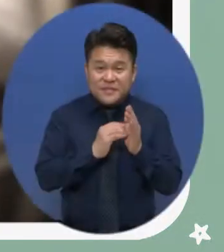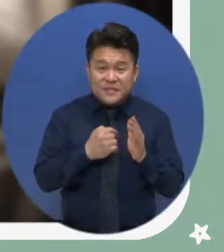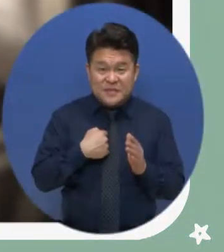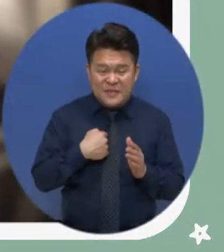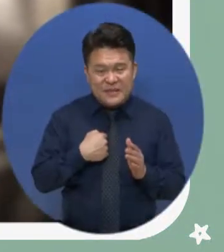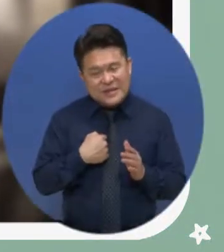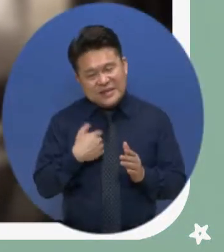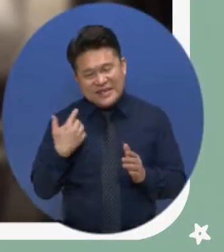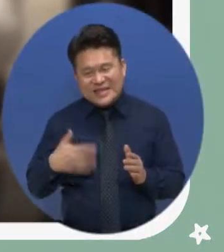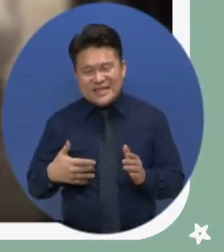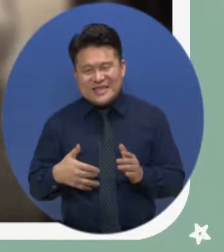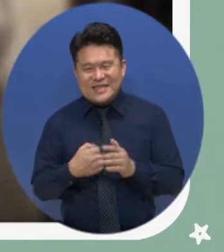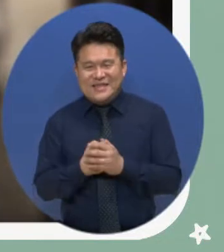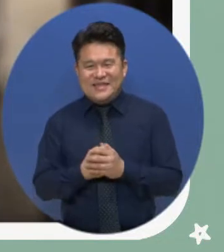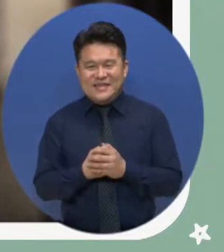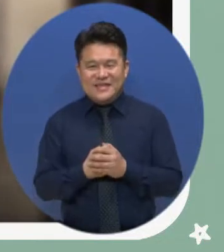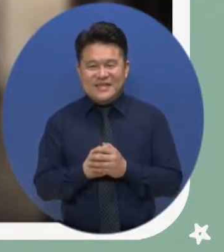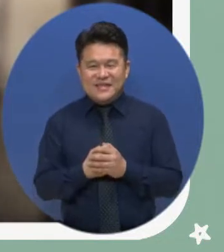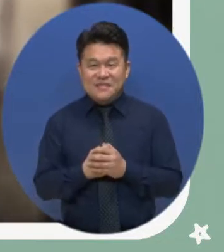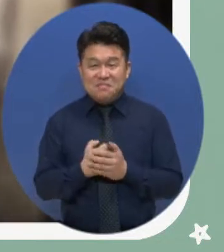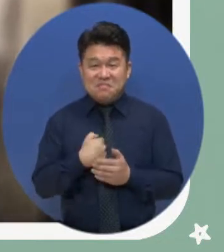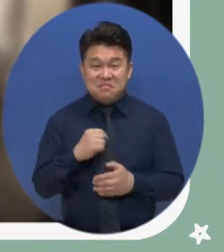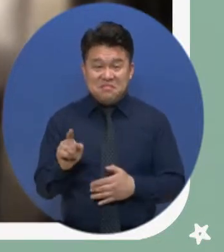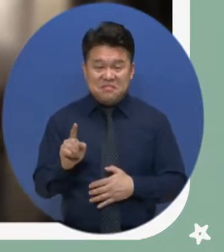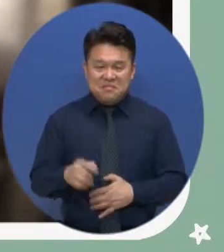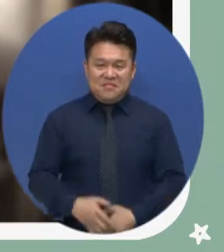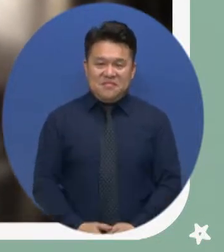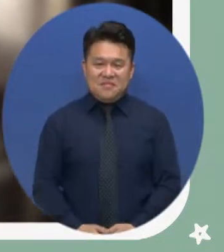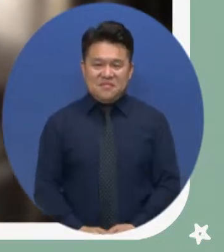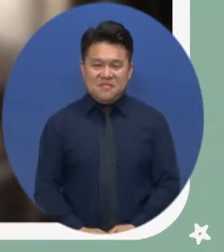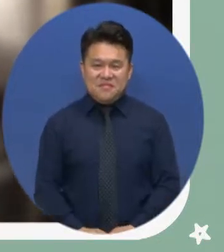비밀이었는데 저 사실